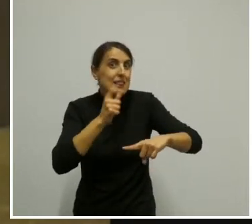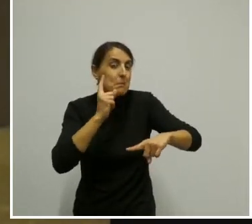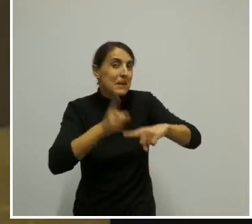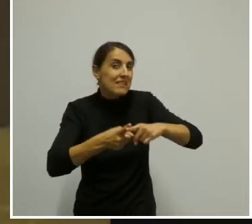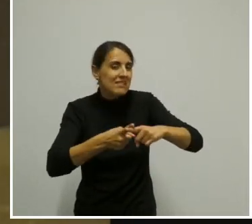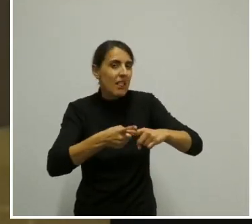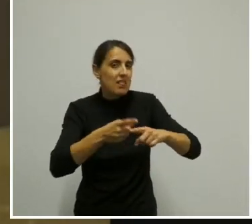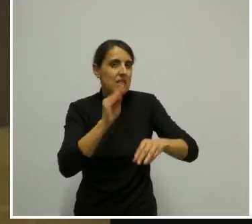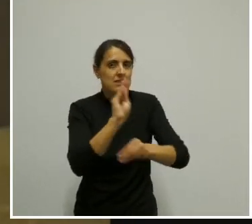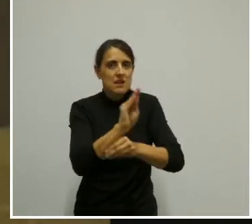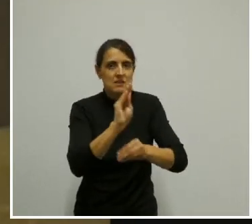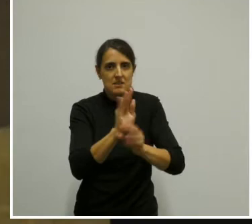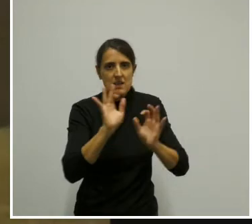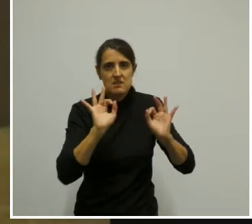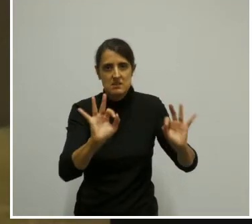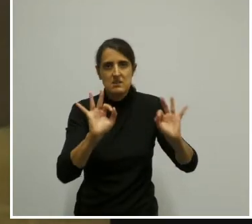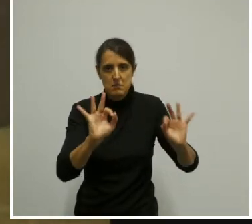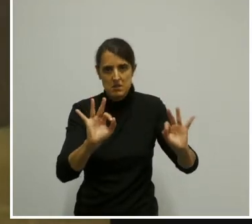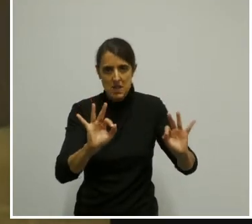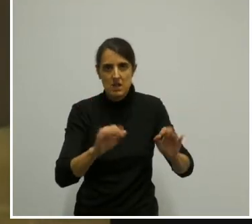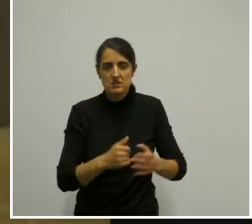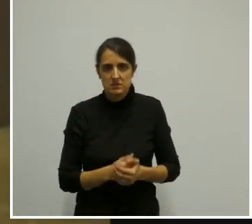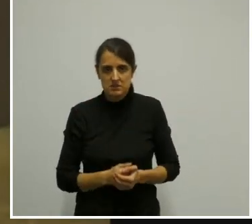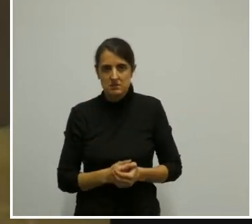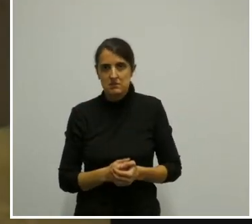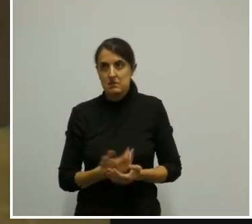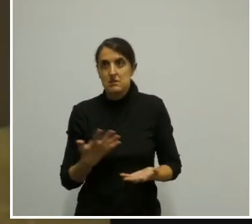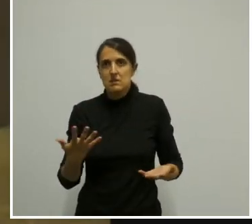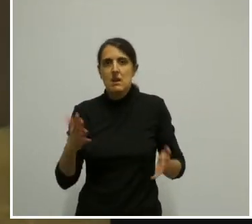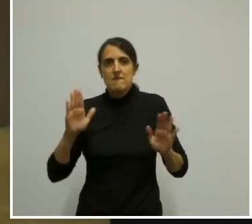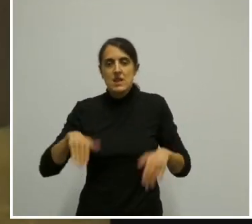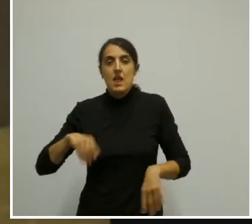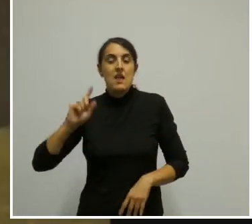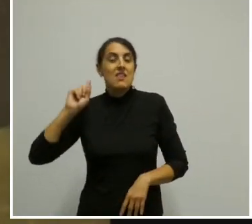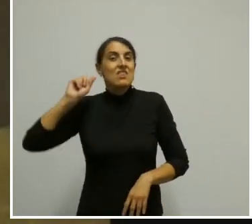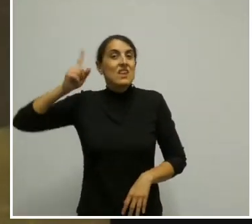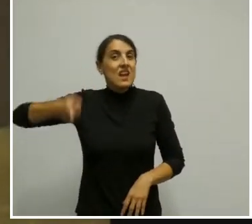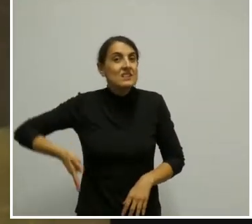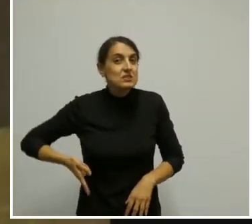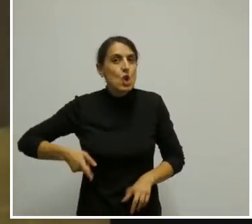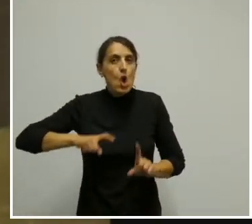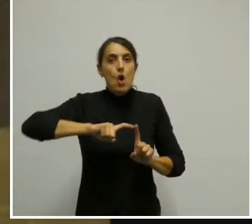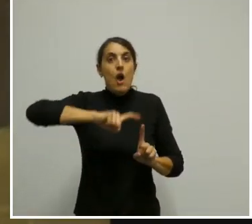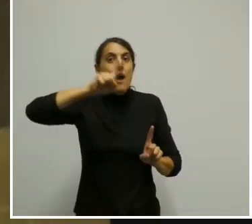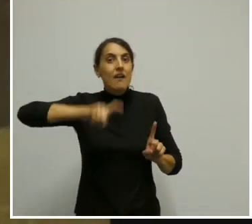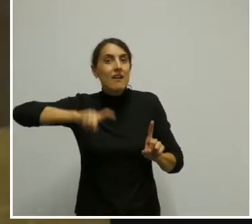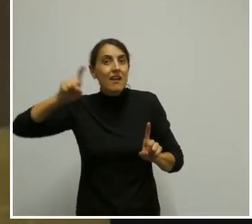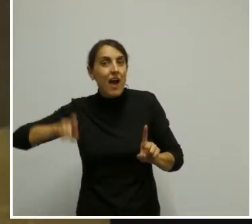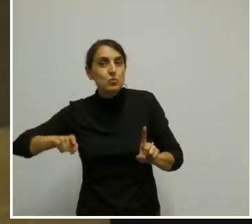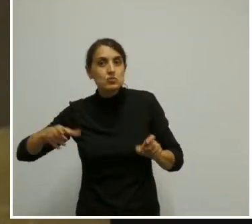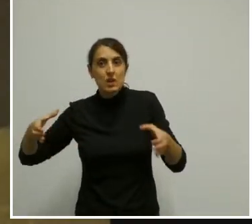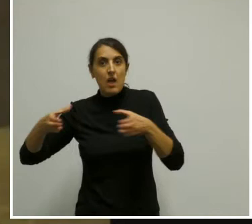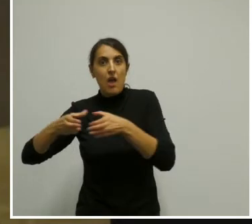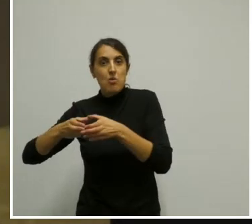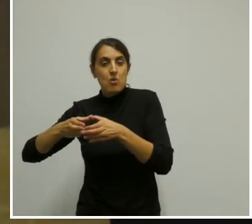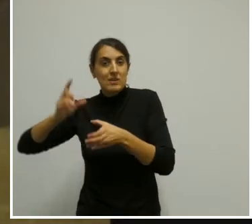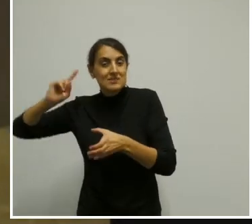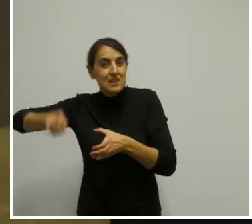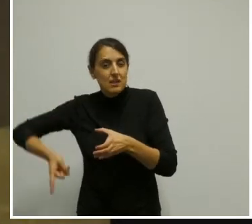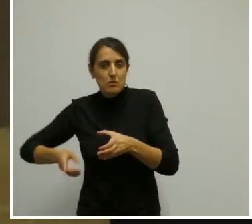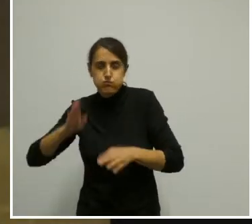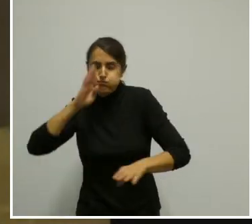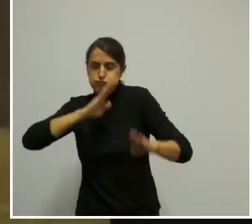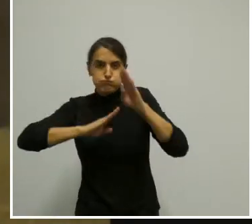Vale. Això ha suposat que, bueno, que la direcció, el claustre i l'equip directiu no donen a l'abast. És a dir, no tenen